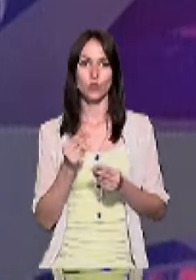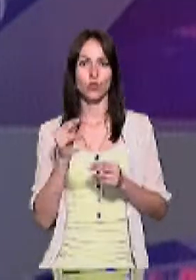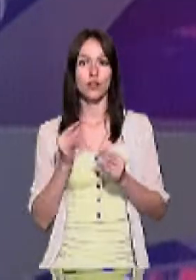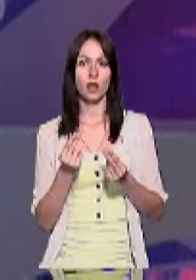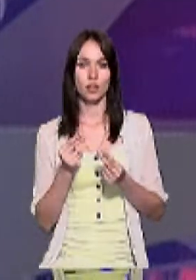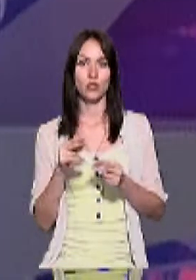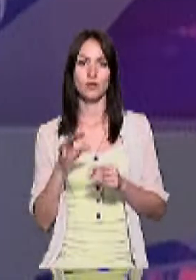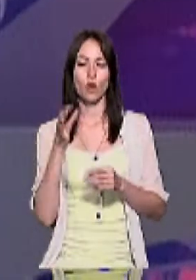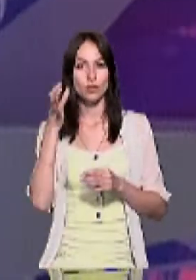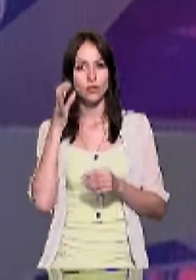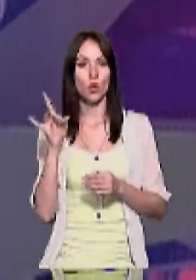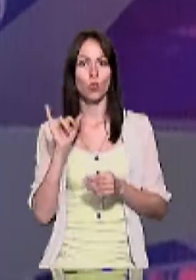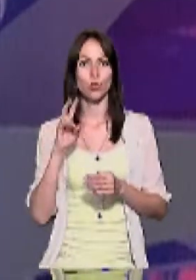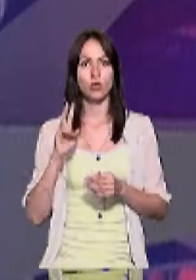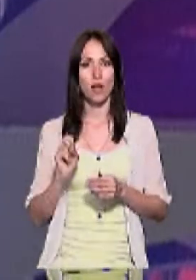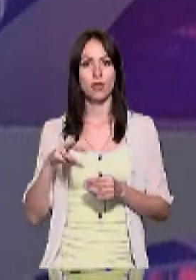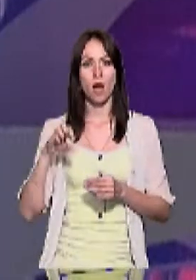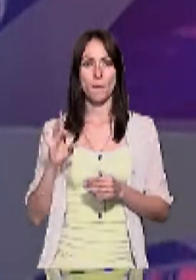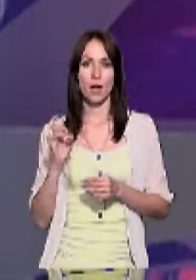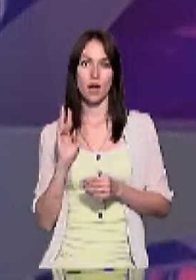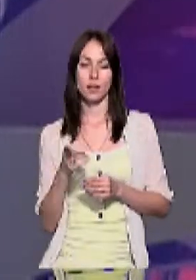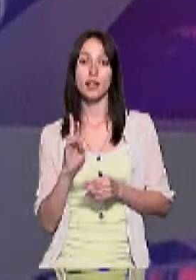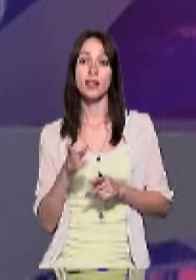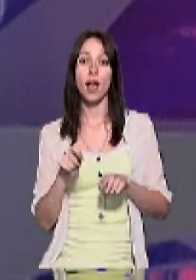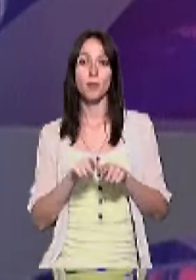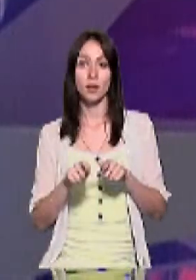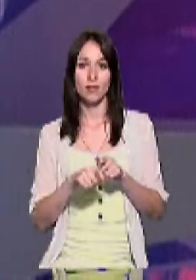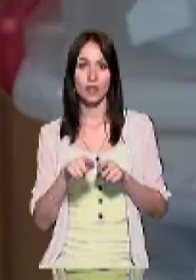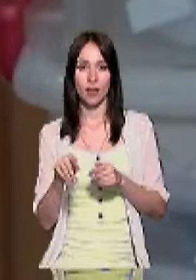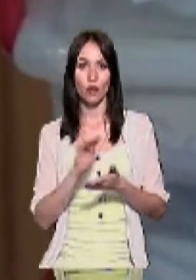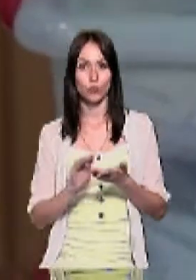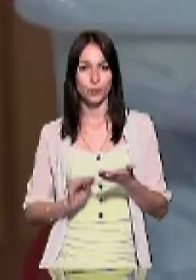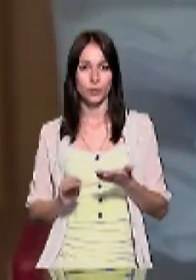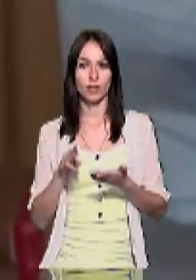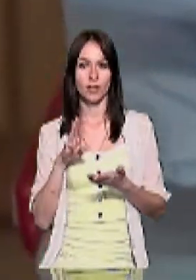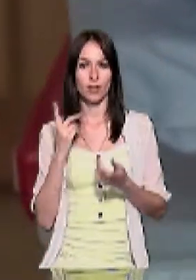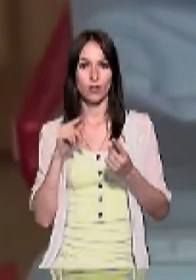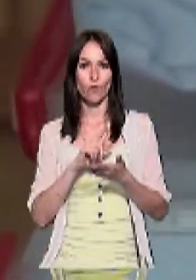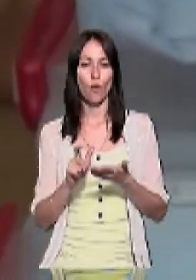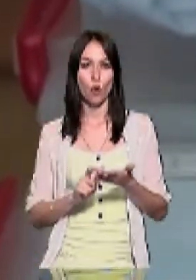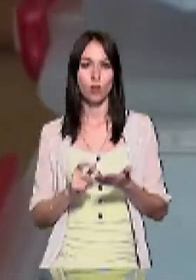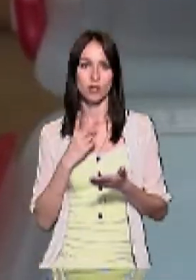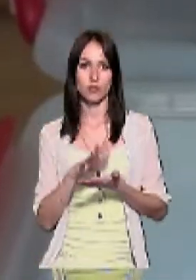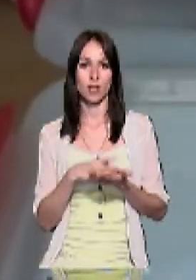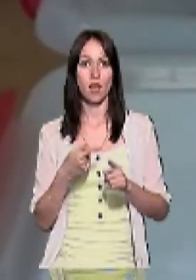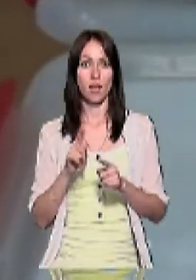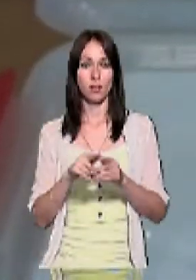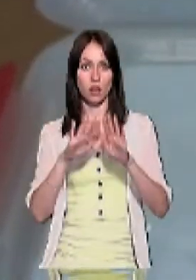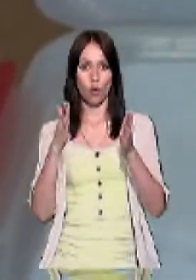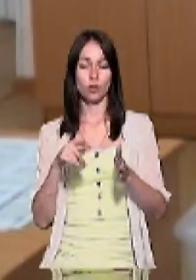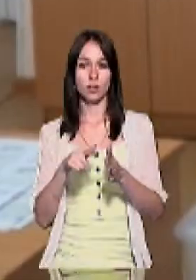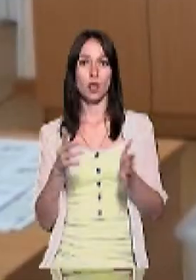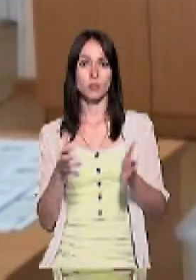освіти Руслана Мариняк. Як перевіряють твори, бачила Маргарита Дешкіна. Це контейнери, в яких зберігаються